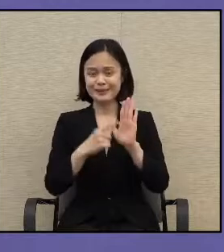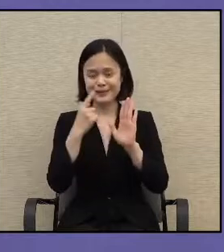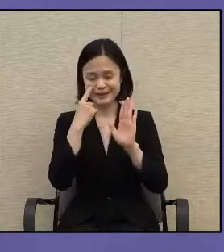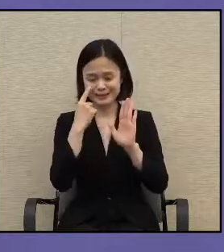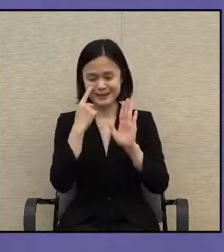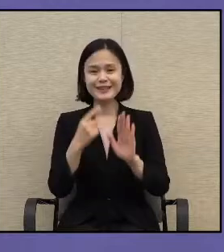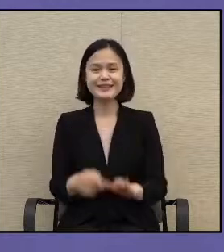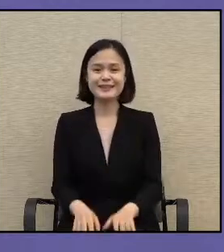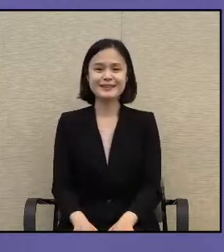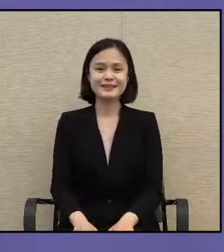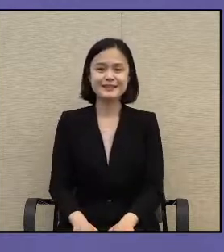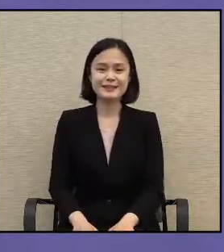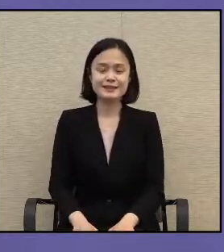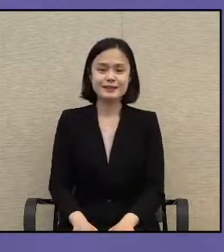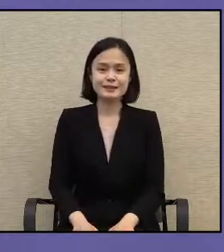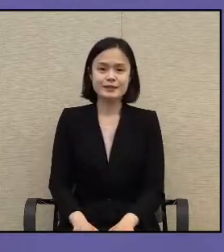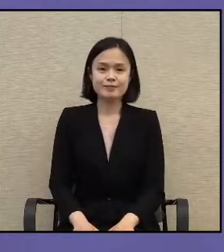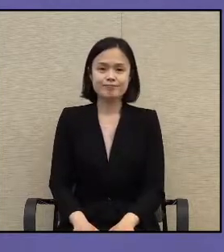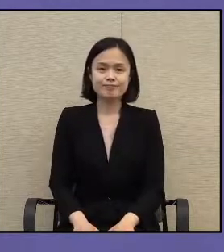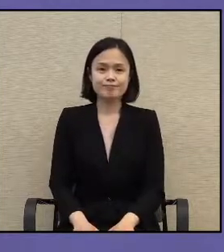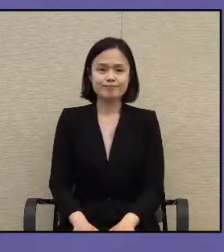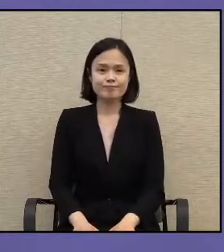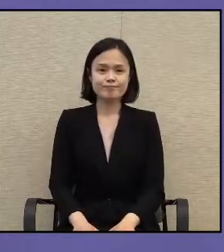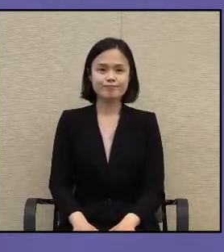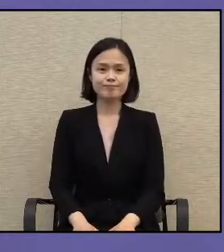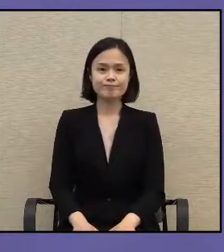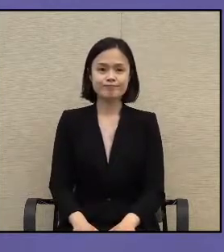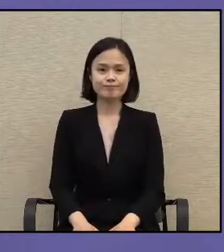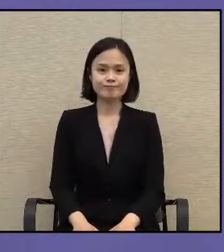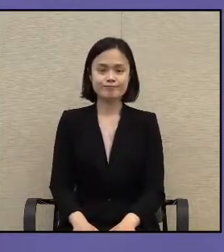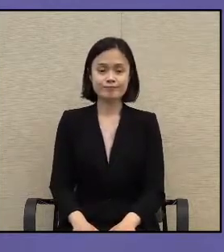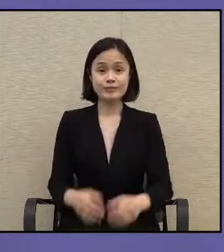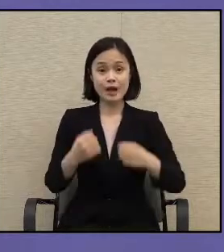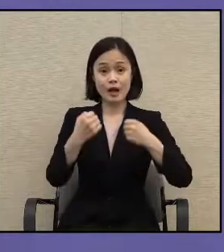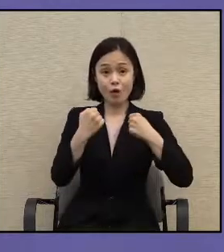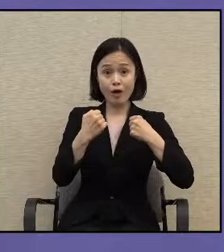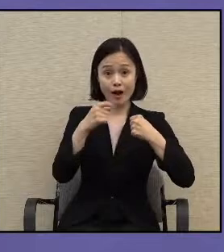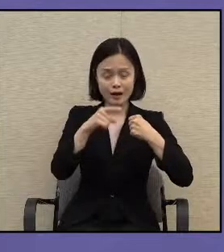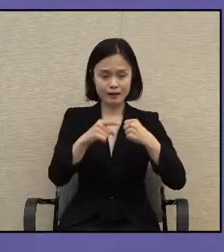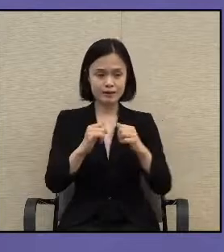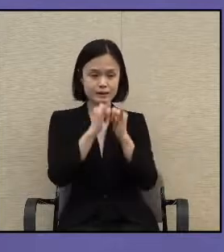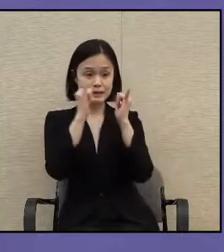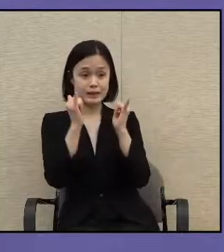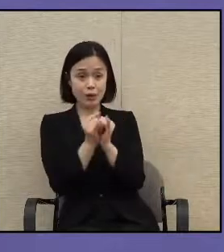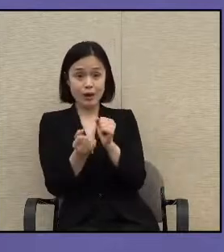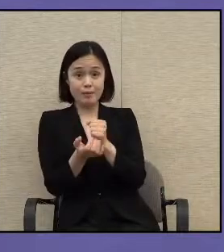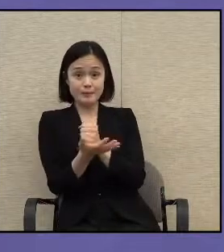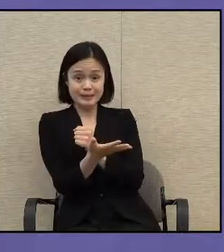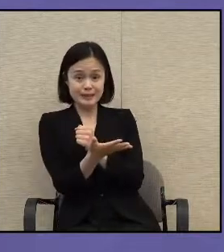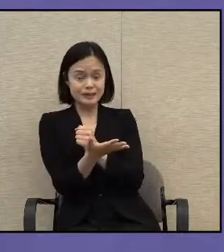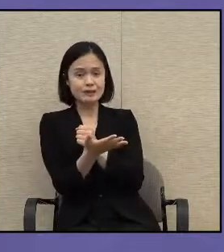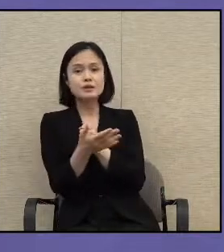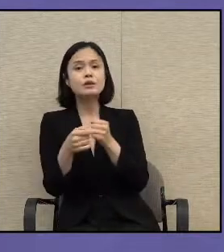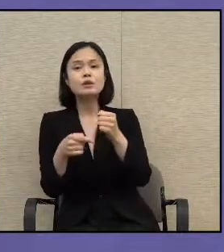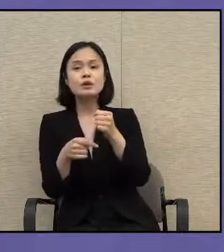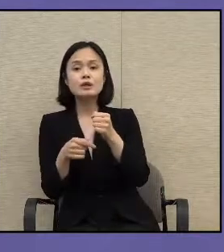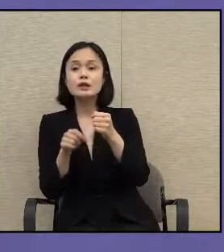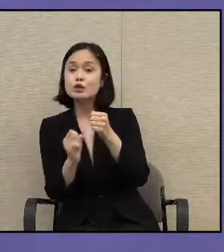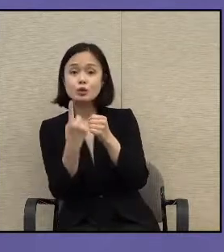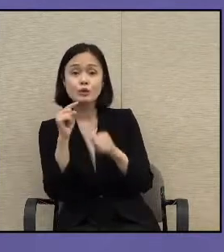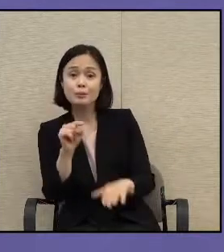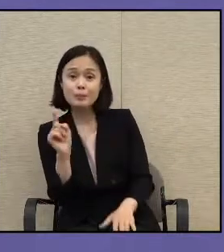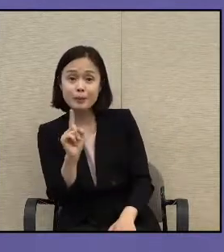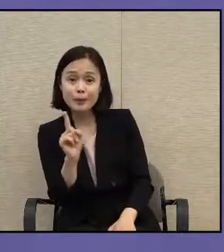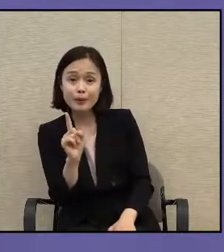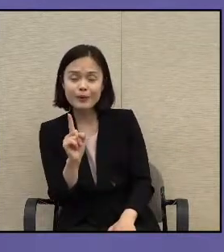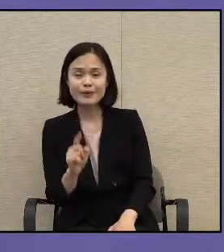저희가 건강의 사회적 결정 요인을 이야기할 때도 이렇게 이제 사실은 그림이